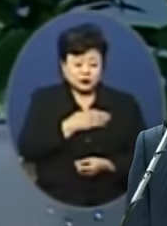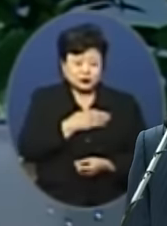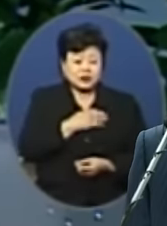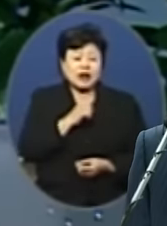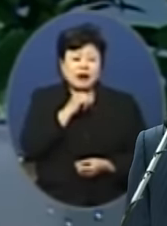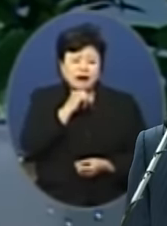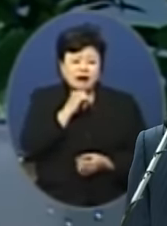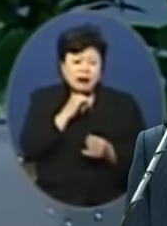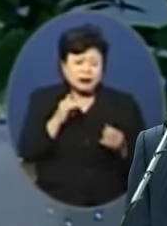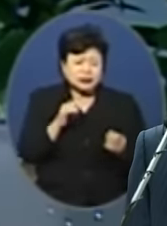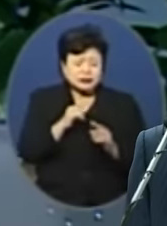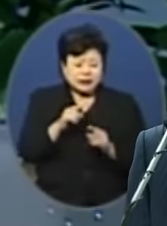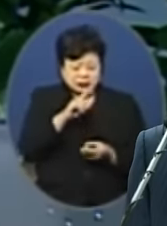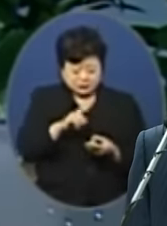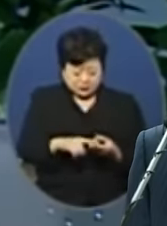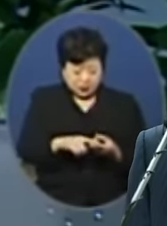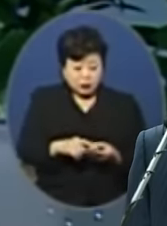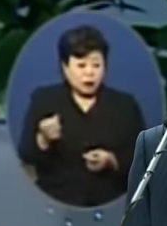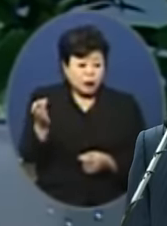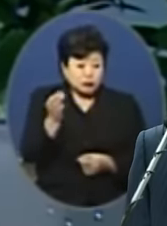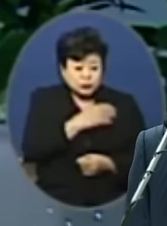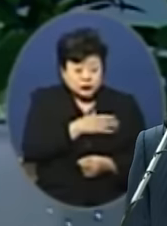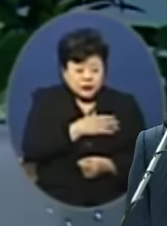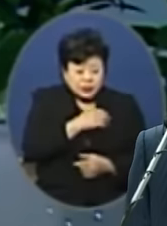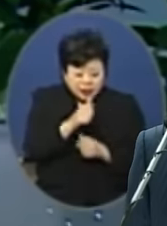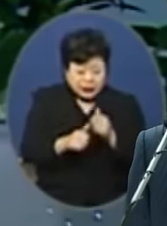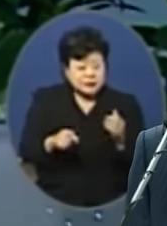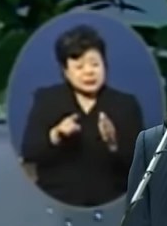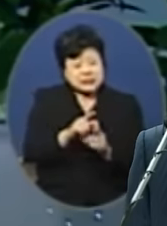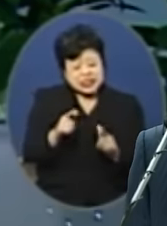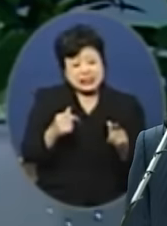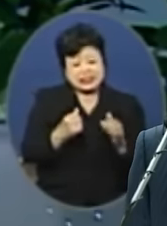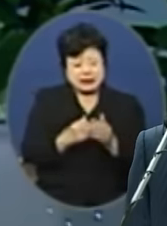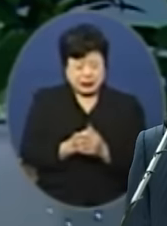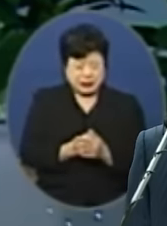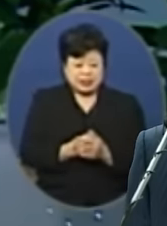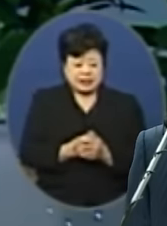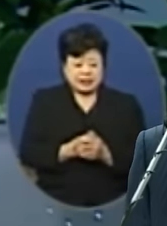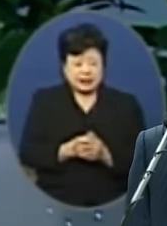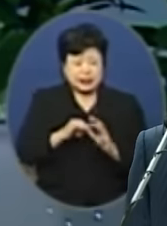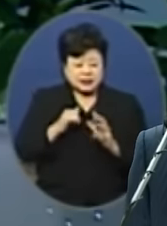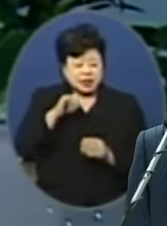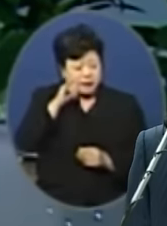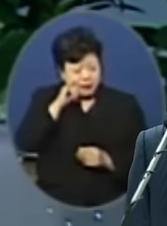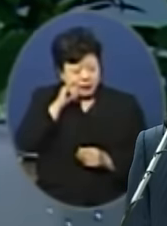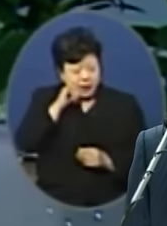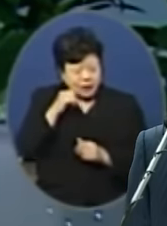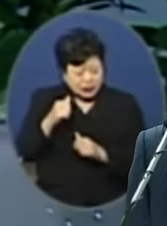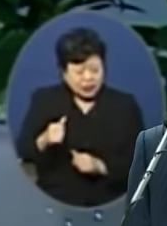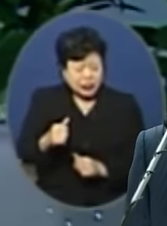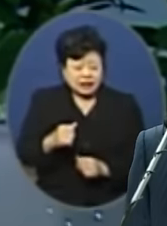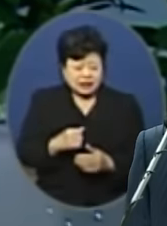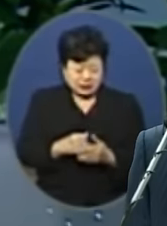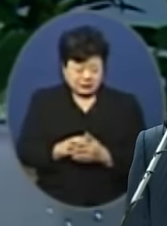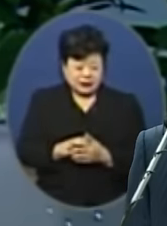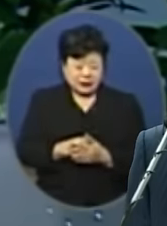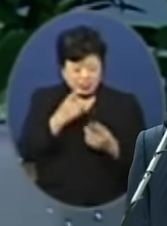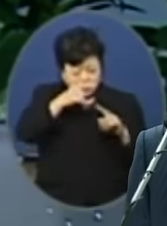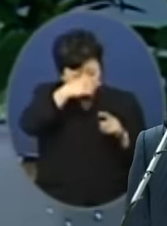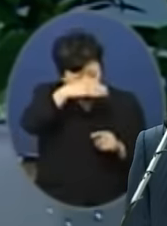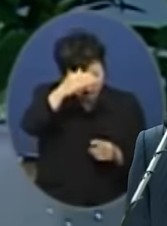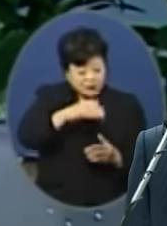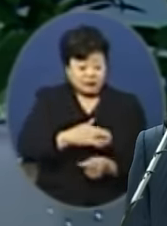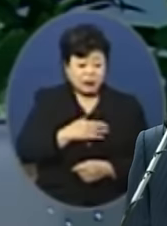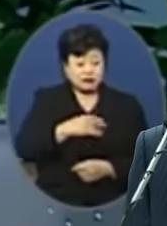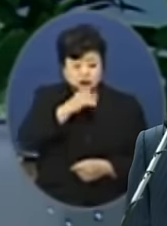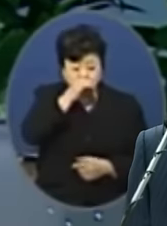같이 성경에 기록된 부자는 하나님을 믿지 않고 세상 쾌락만 누리고 살다가 음부로 내려가는 것을